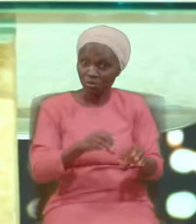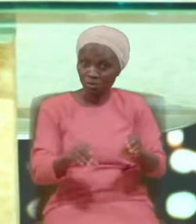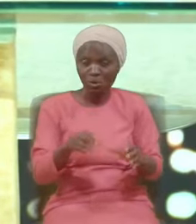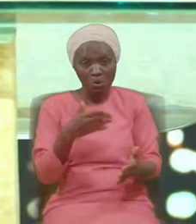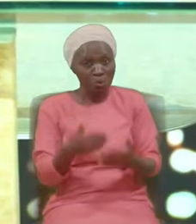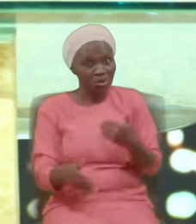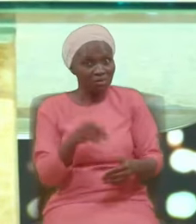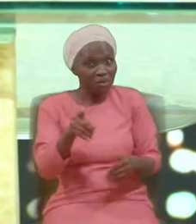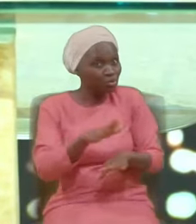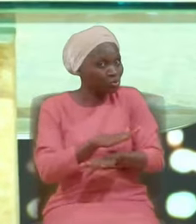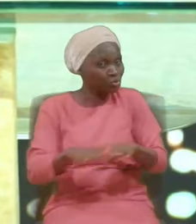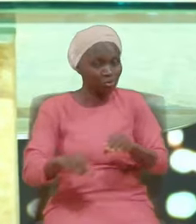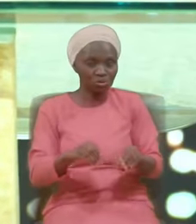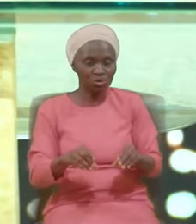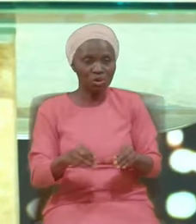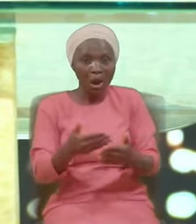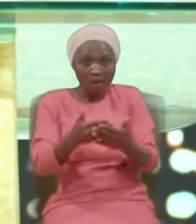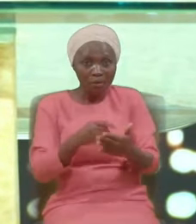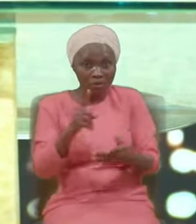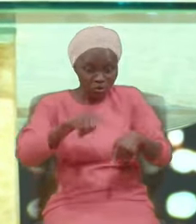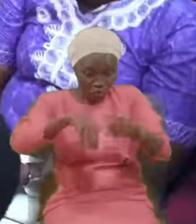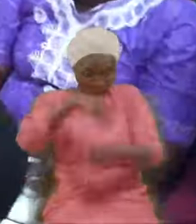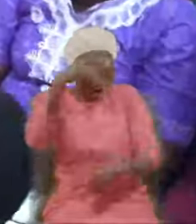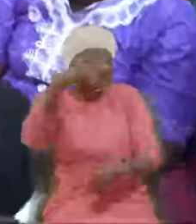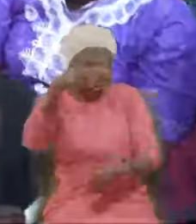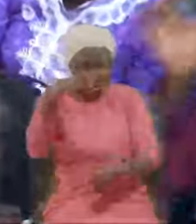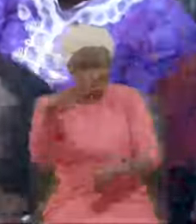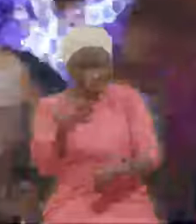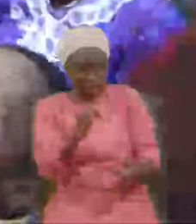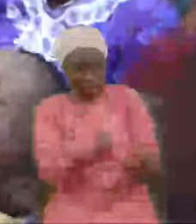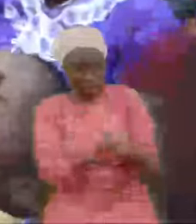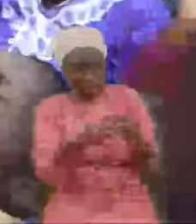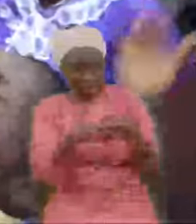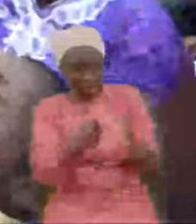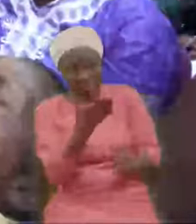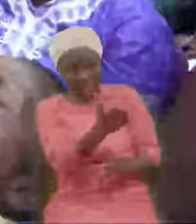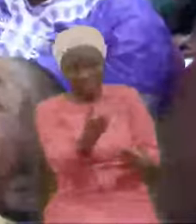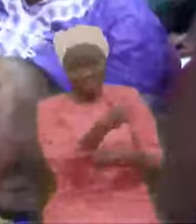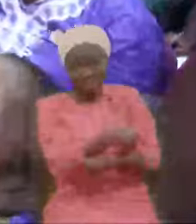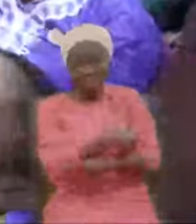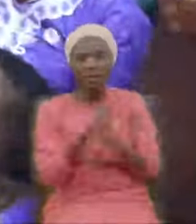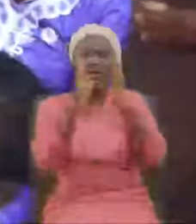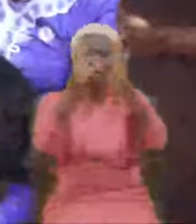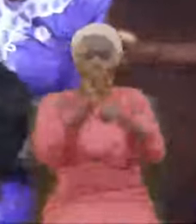faites pas, avant de sortir d'ici, aujourd'hui, le miracle sera sur votre vie.